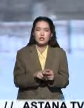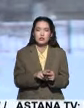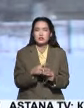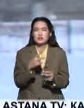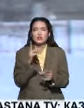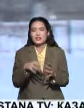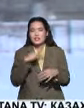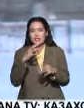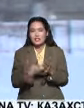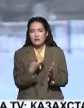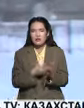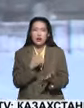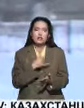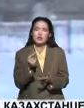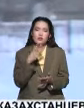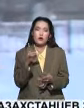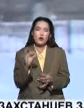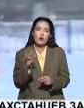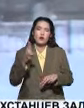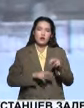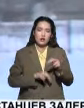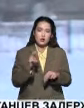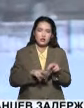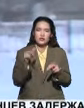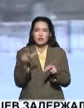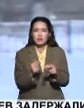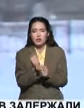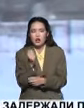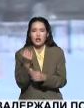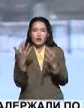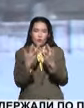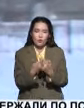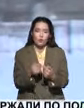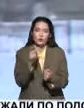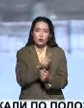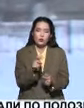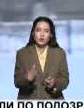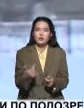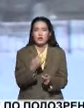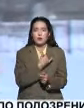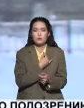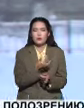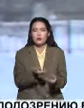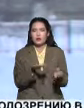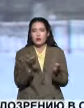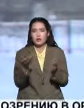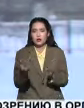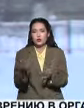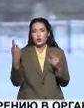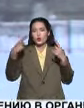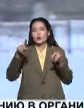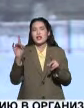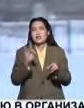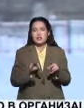хватает. Я не говорю уже о строителях, да, там благоустройство. Вообще туда люди мы привлекаем из других